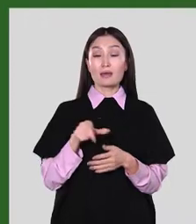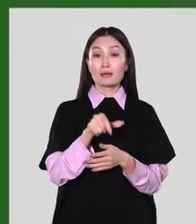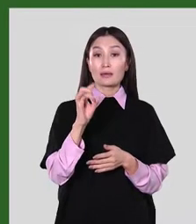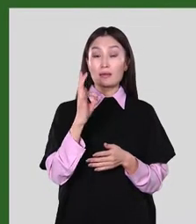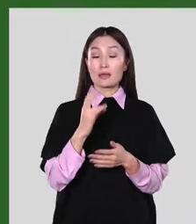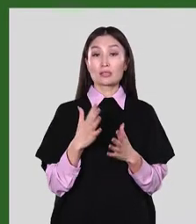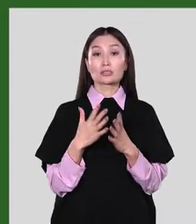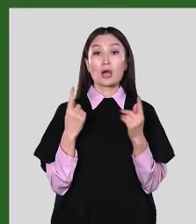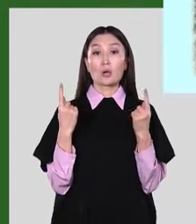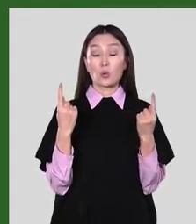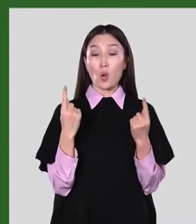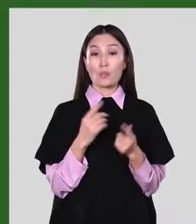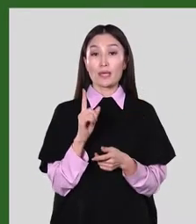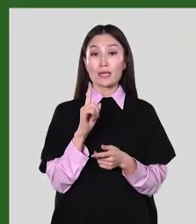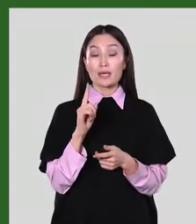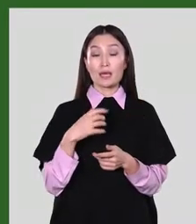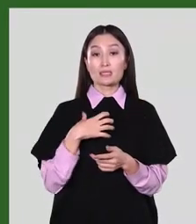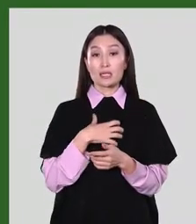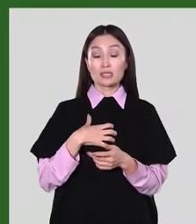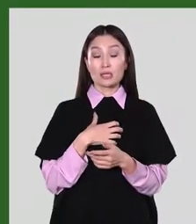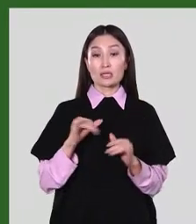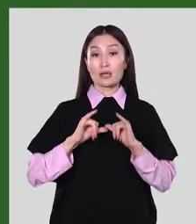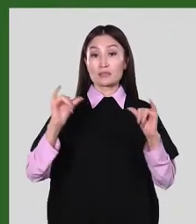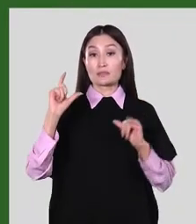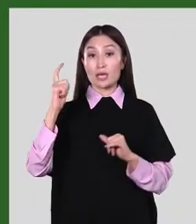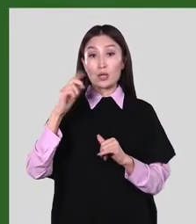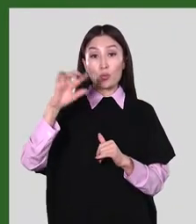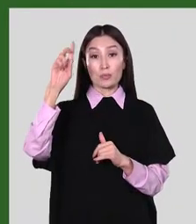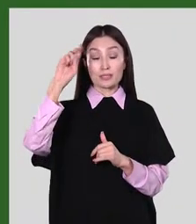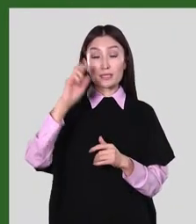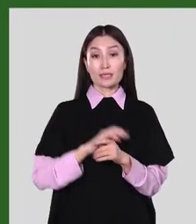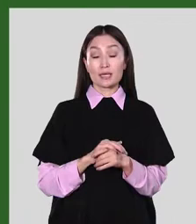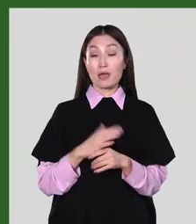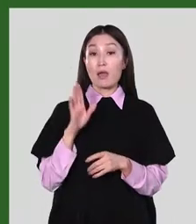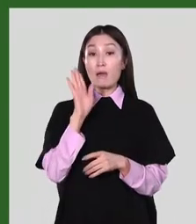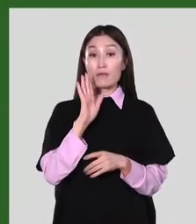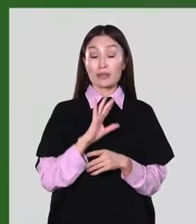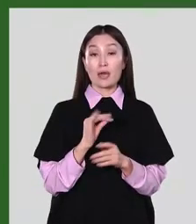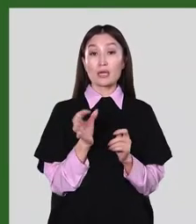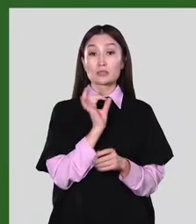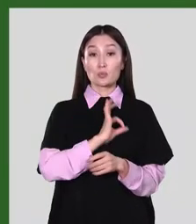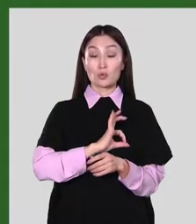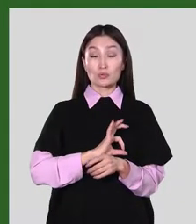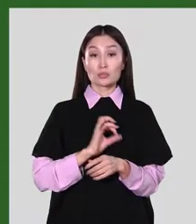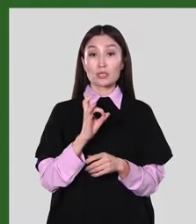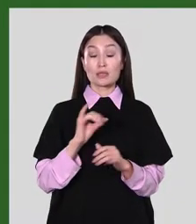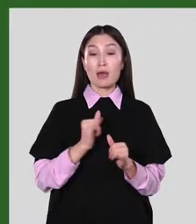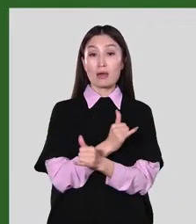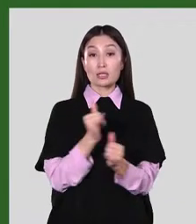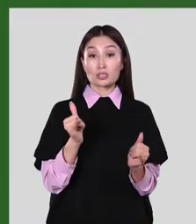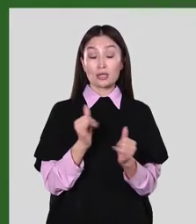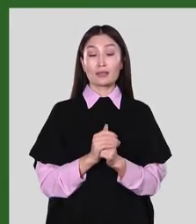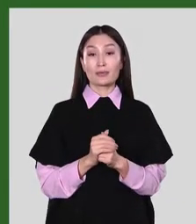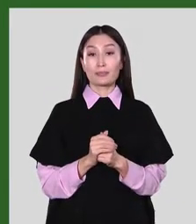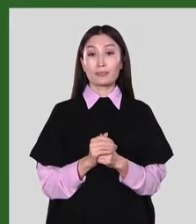имеет огромное значение в развитии экономики страны вода используется на орошение